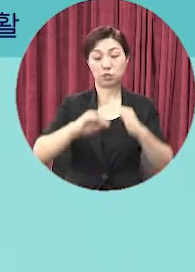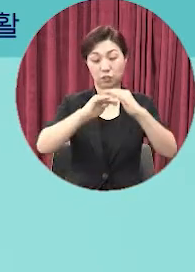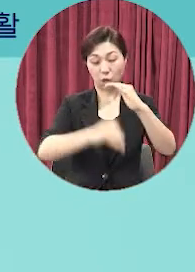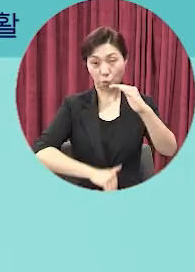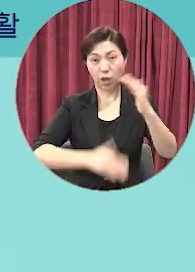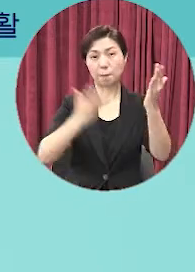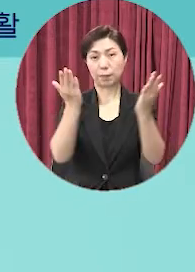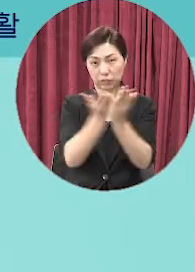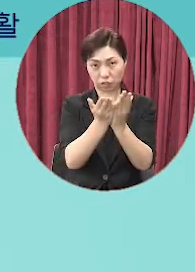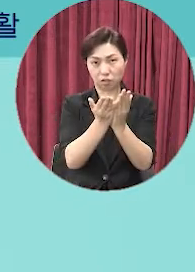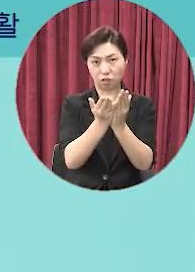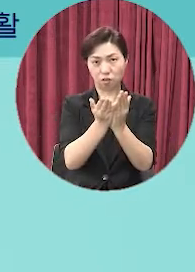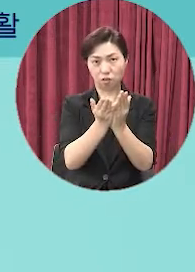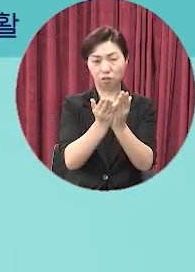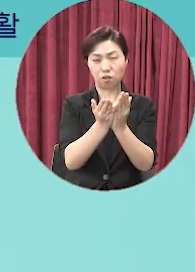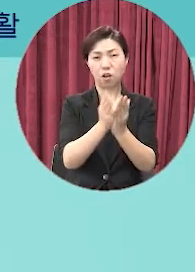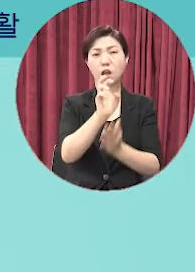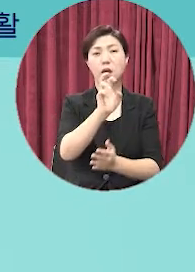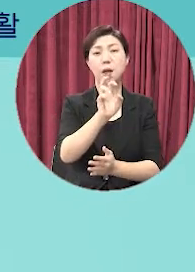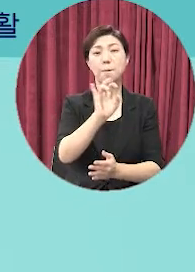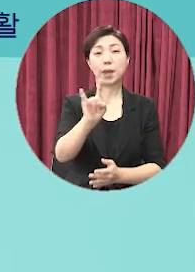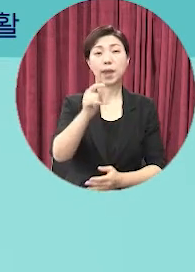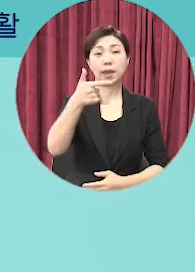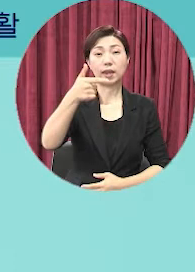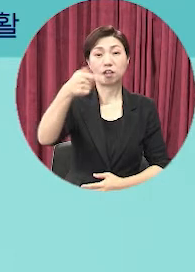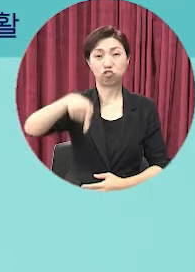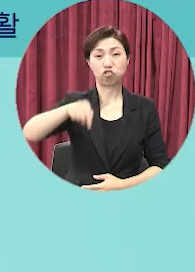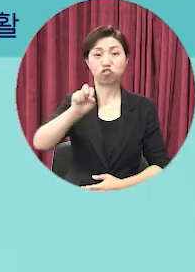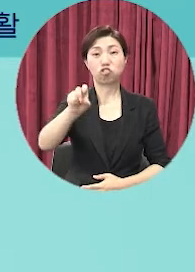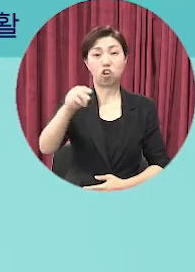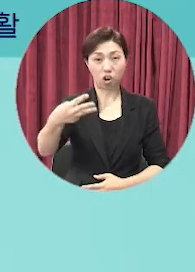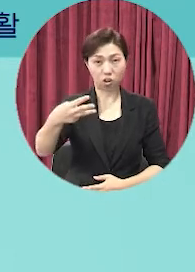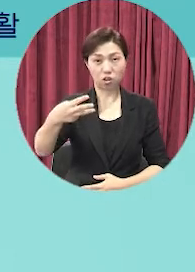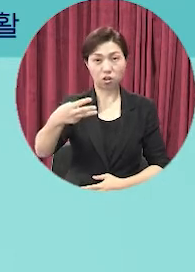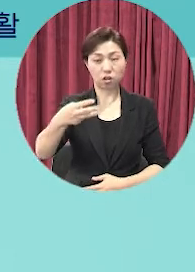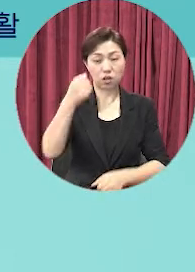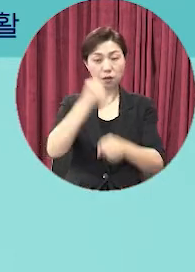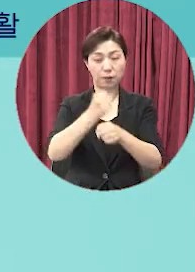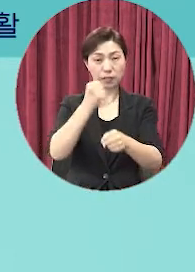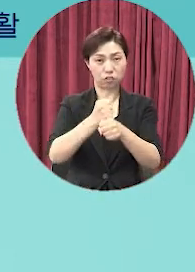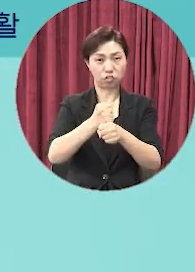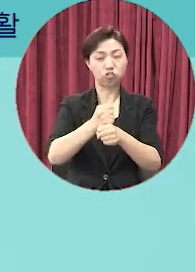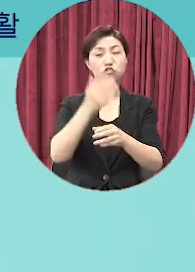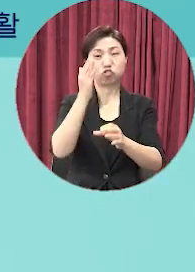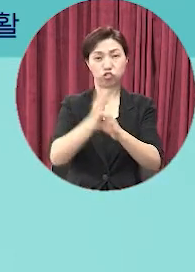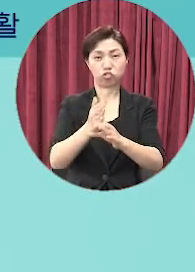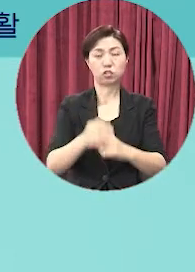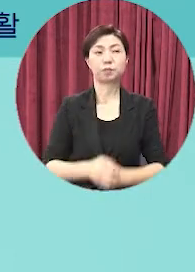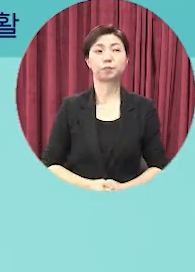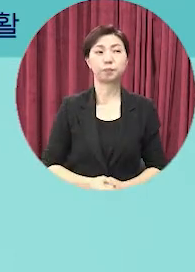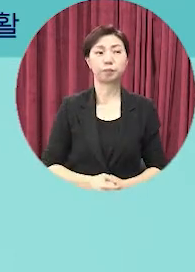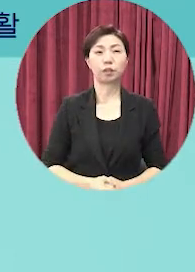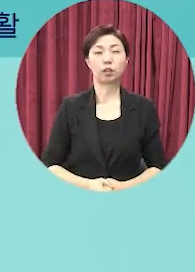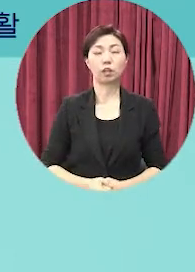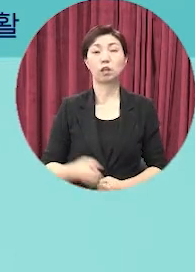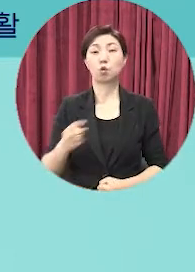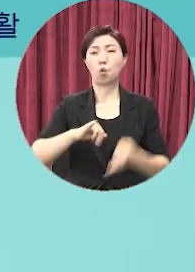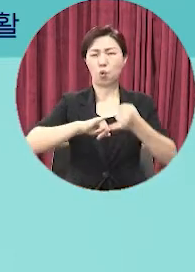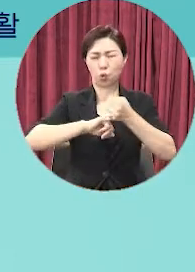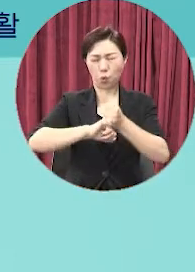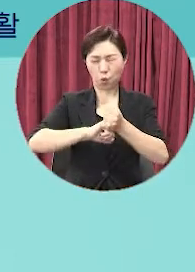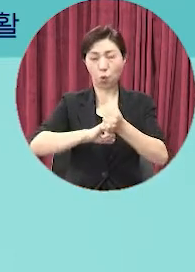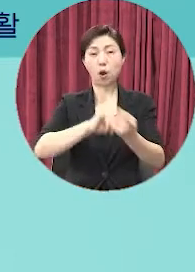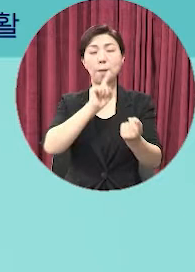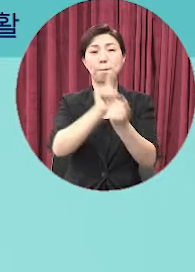이제 매뉴얼이 작성이 될 것입니다. 또한 필수 대면 서비스가 필요한